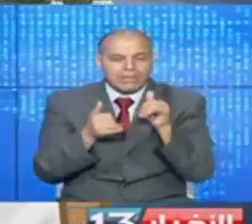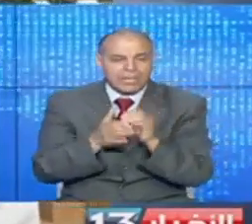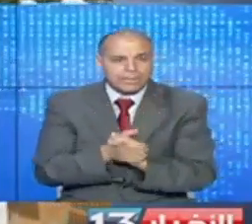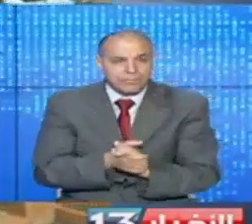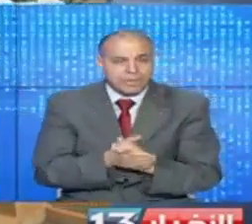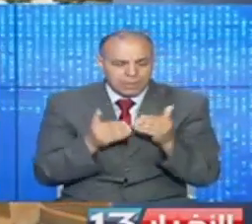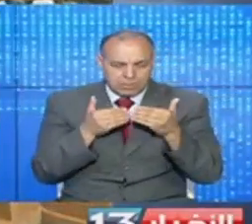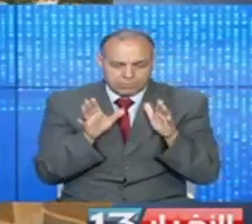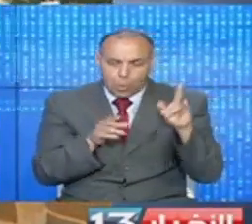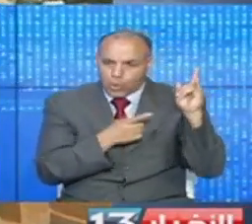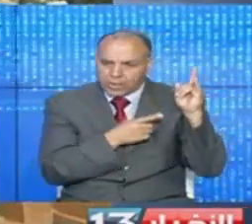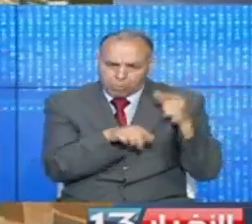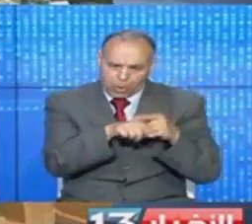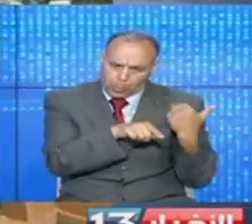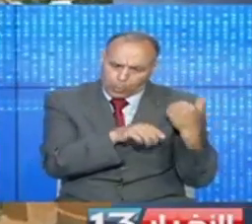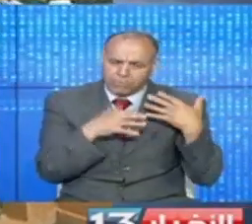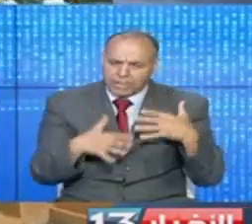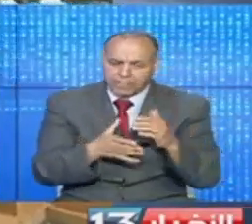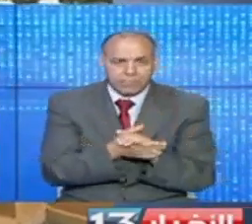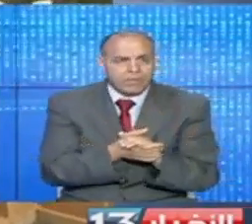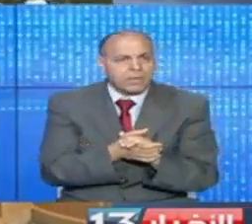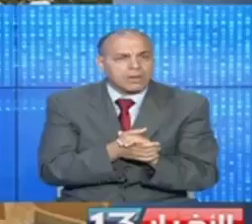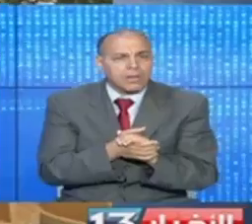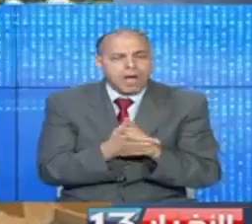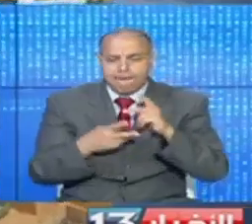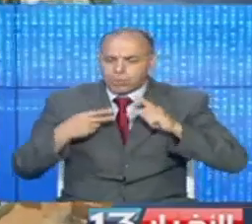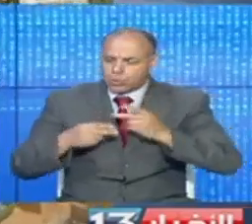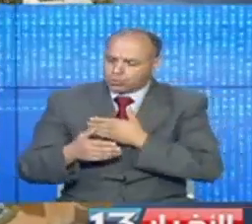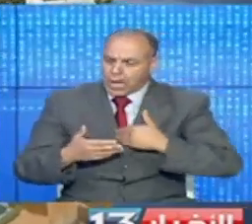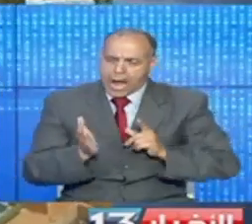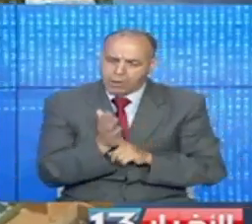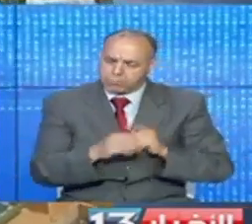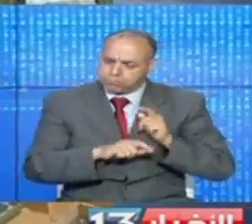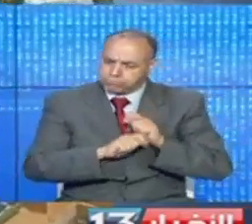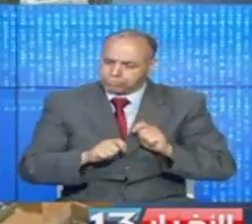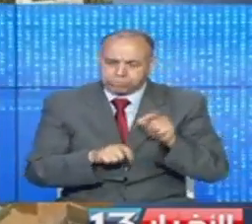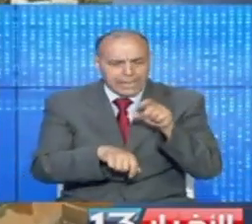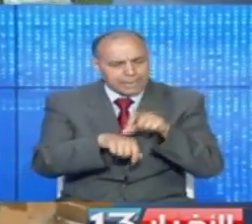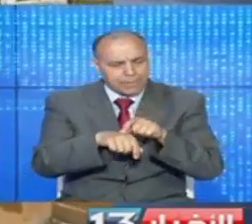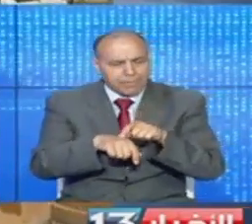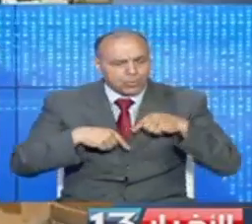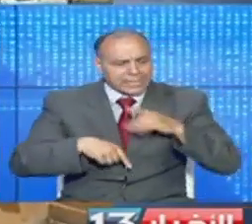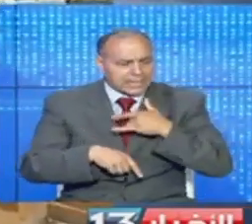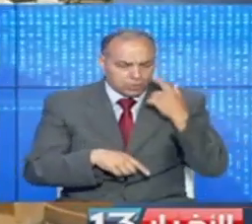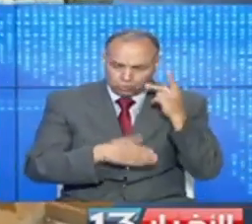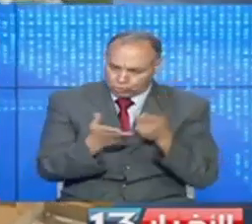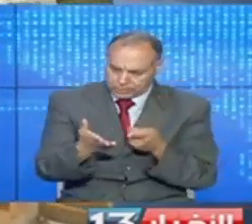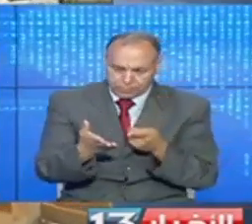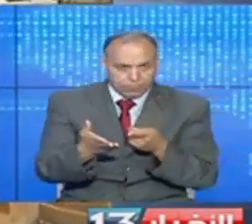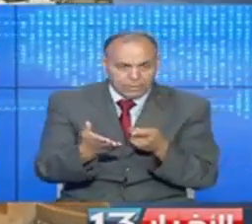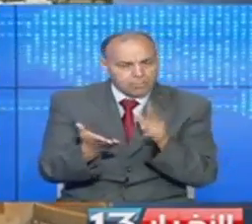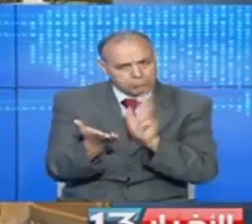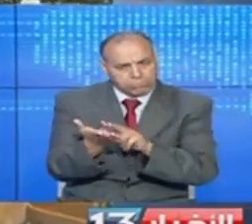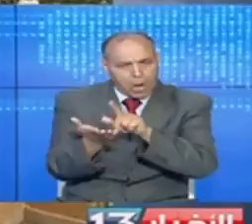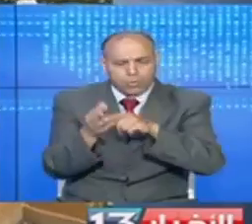عدنا فتح النزل منذ مدة محترمين في ذلك البروتوكول الصحي اللي جات به وزارة السياحة، عملنا على